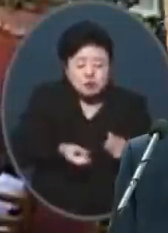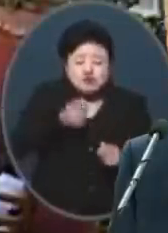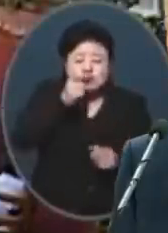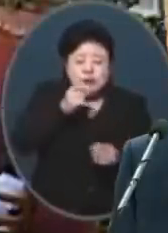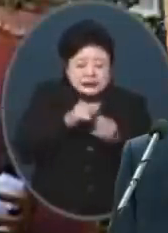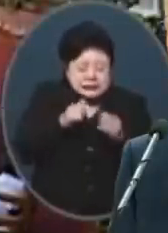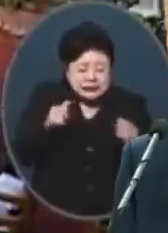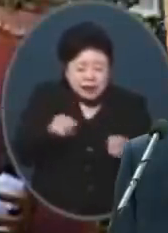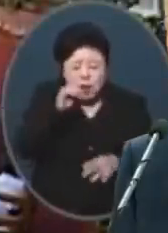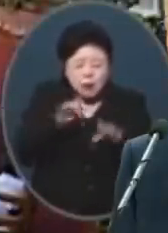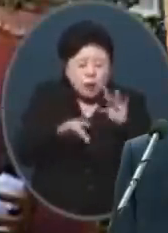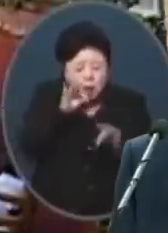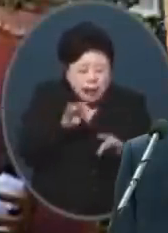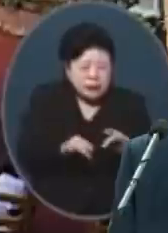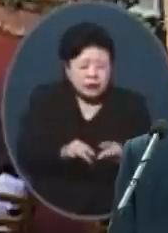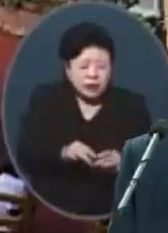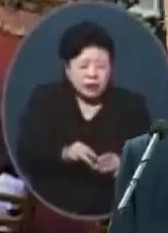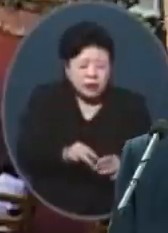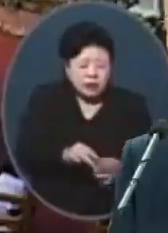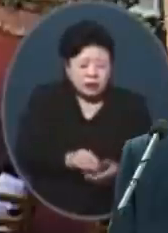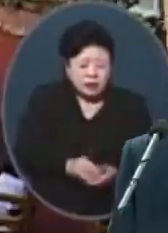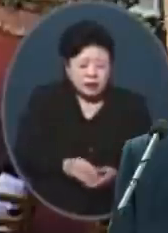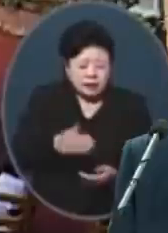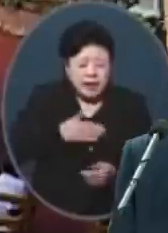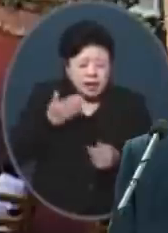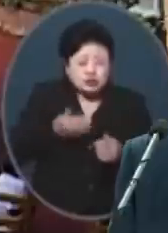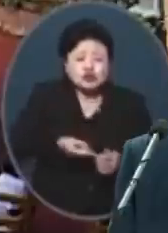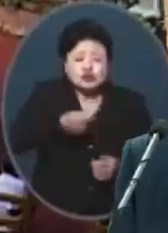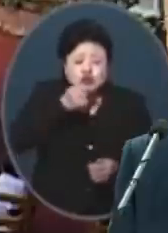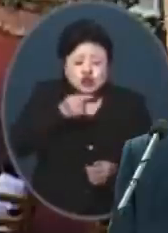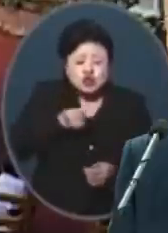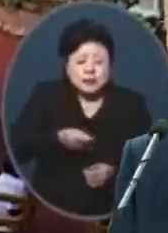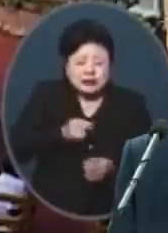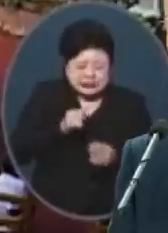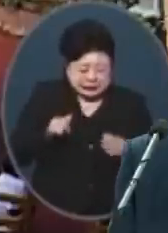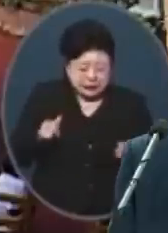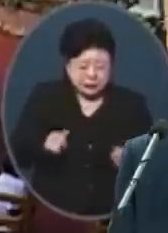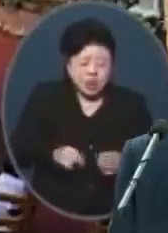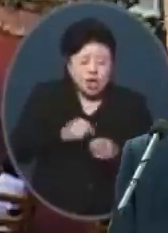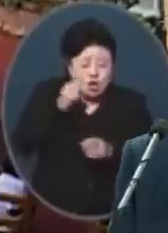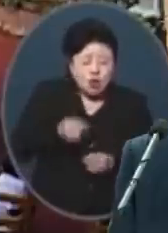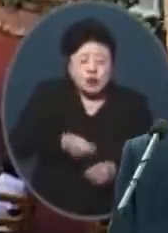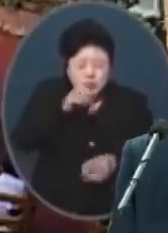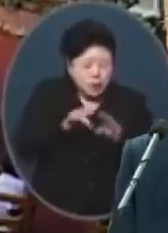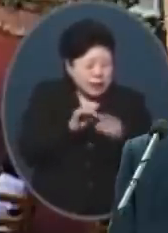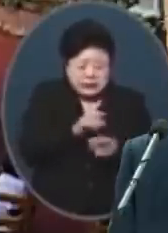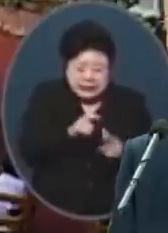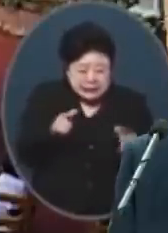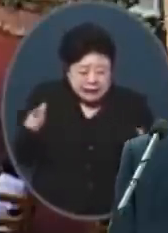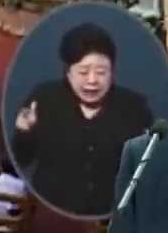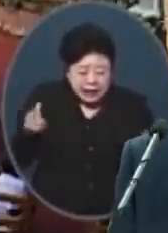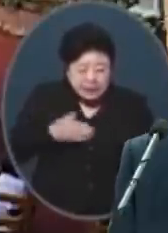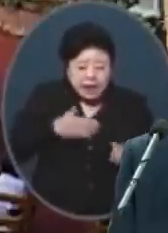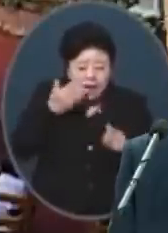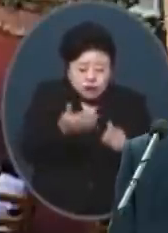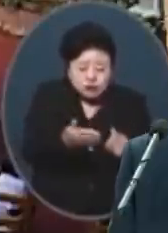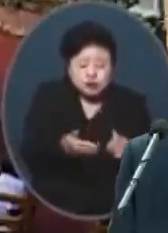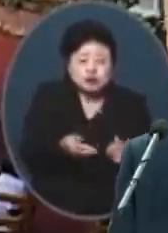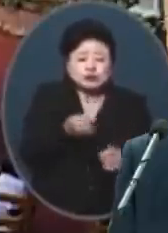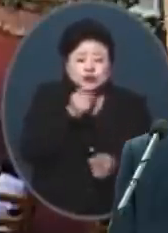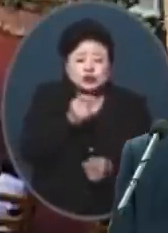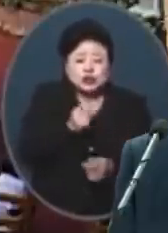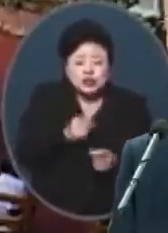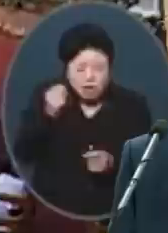물을 마시는 자는 다시 목마르니와 내가 주는 물을 마시는 자는 영원히 목마르지 아니하시는 물은